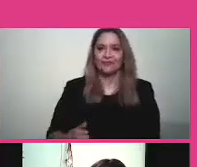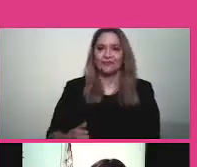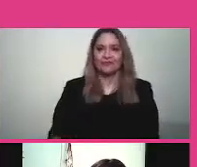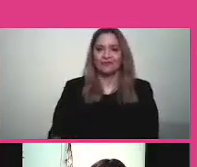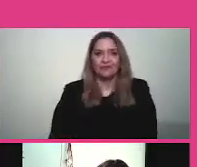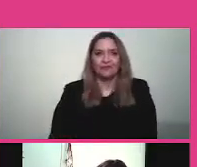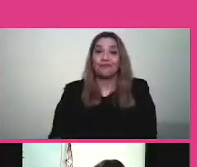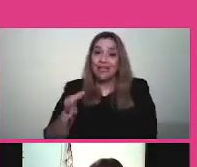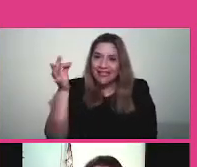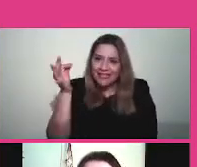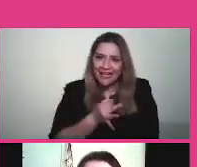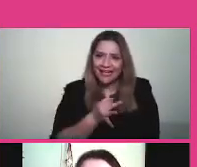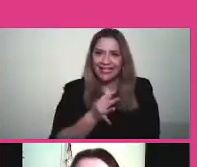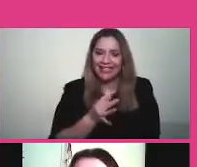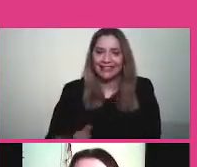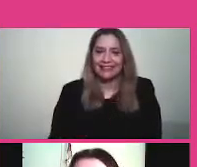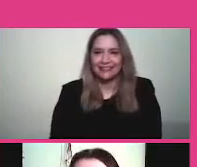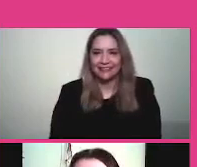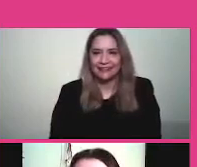Εξαιρετικά τα πάμε.